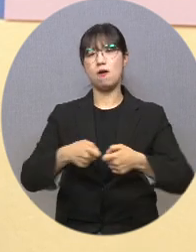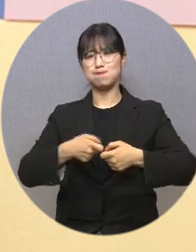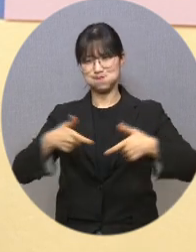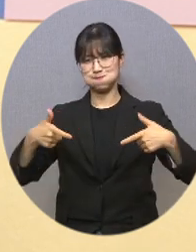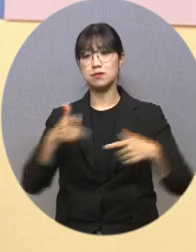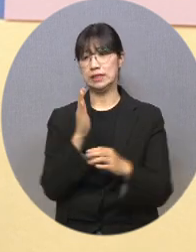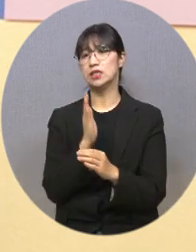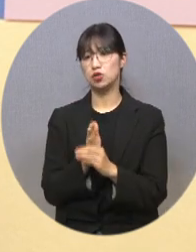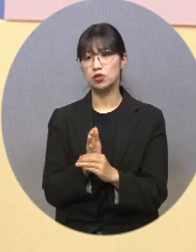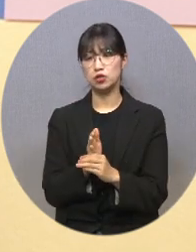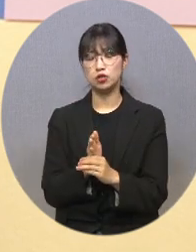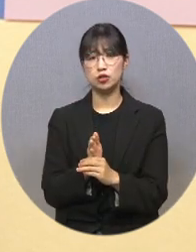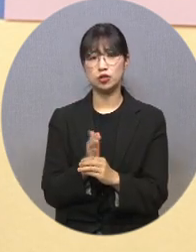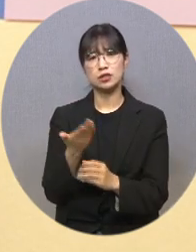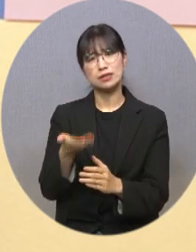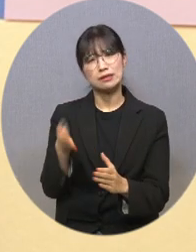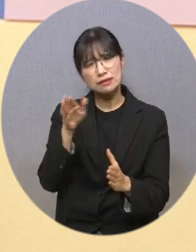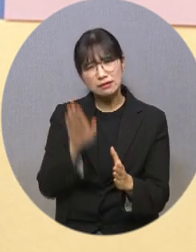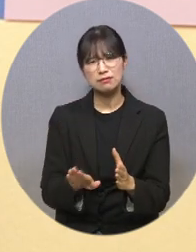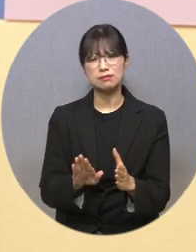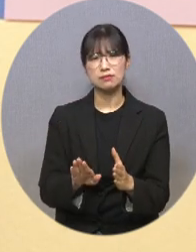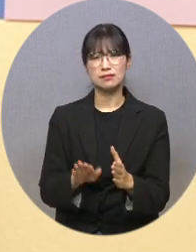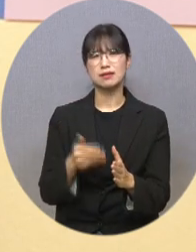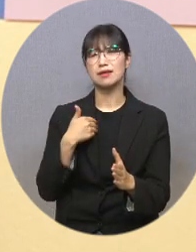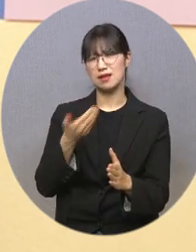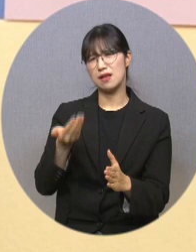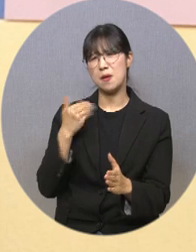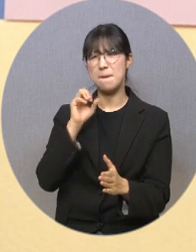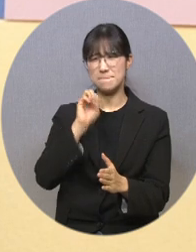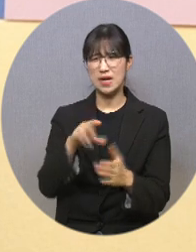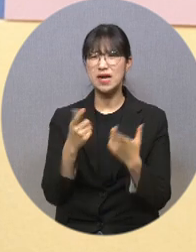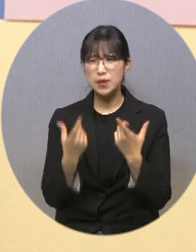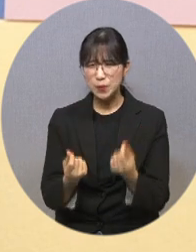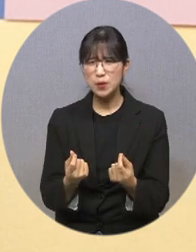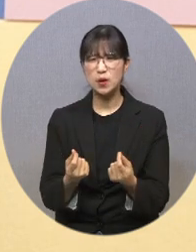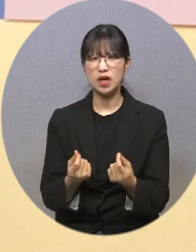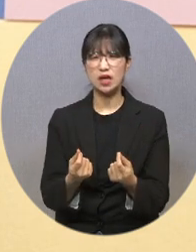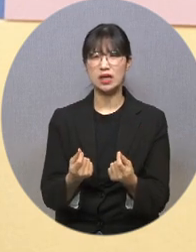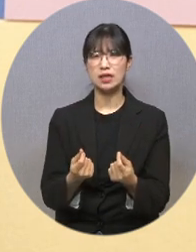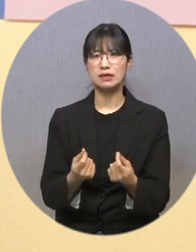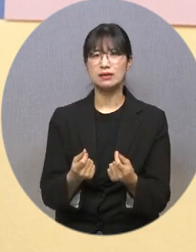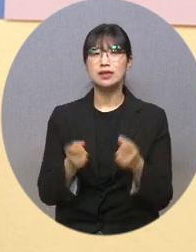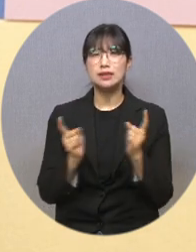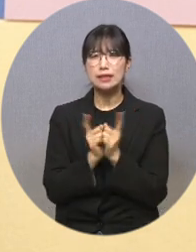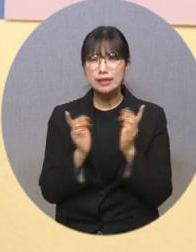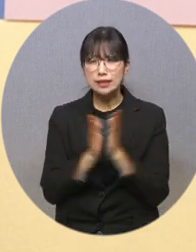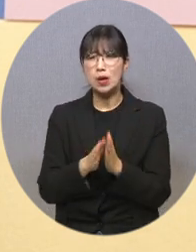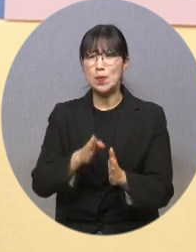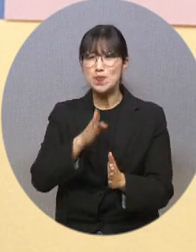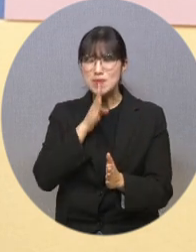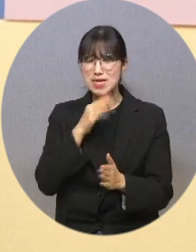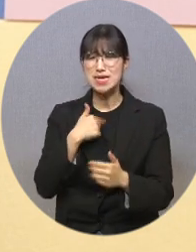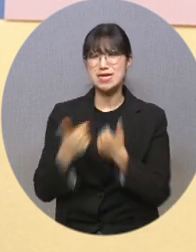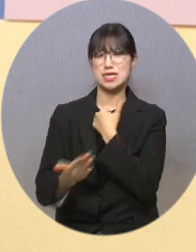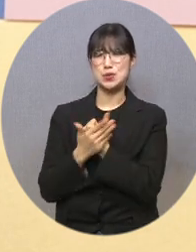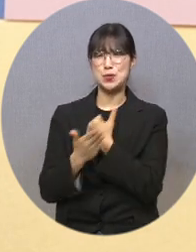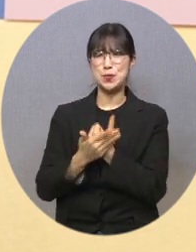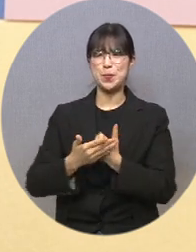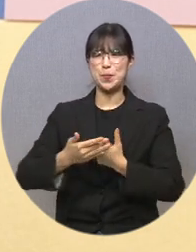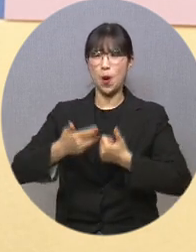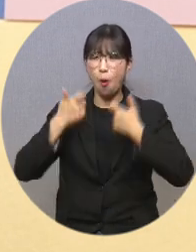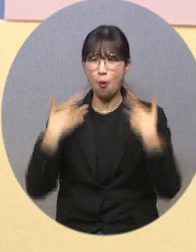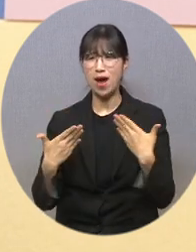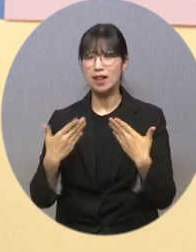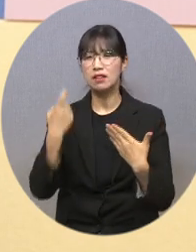하고 있는데 이제 워낙 말씀드렸다시피 그렇게 그 피부로 와닿지 않다